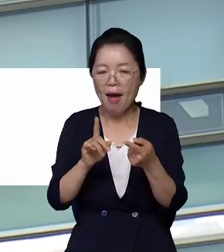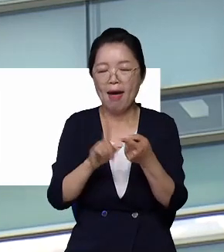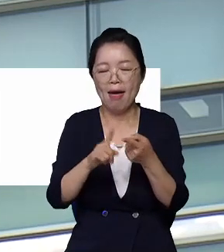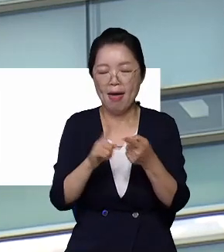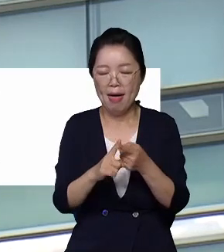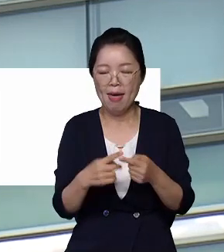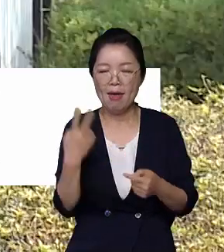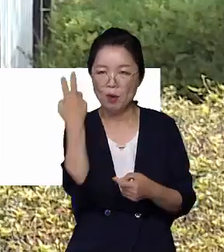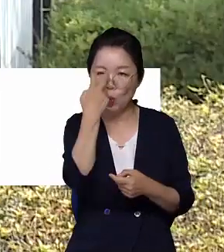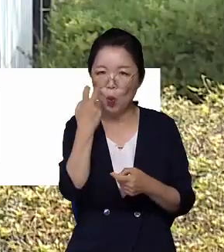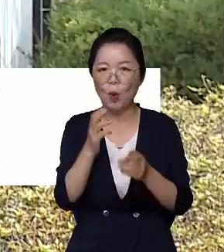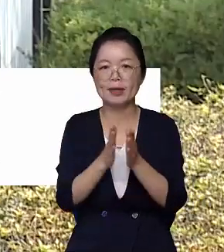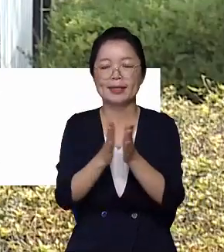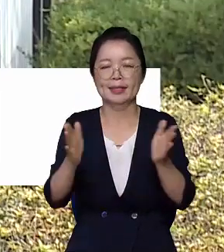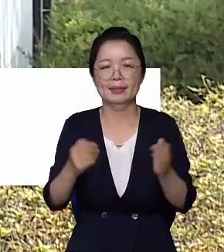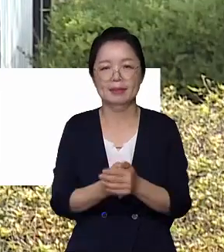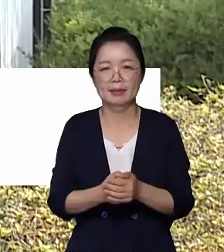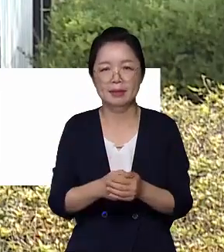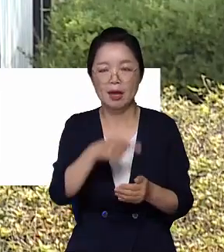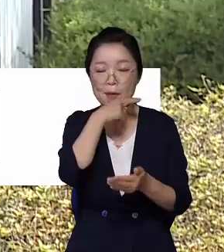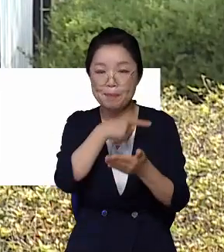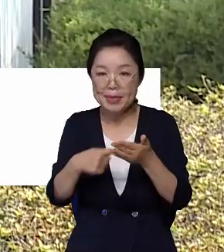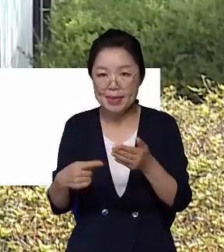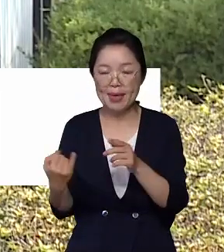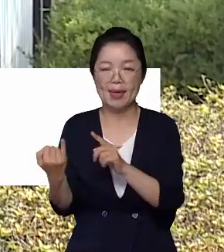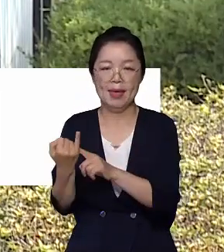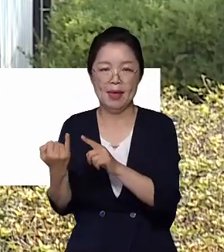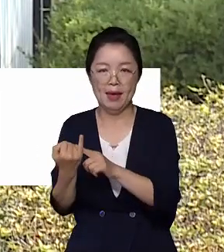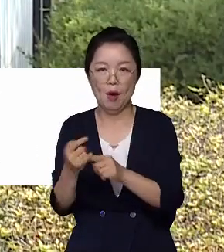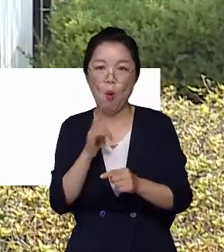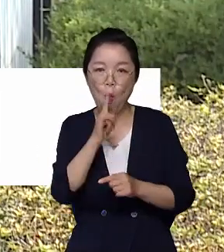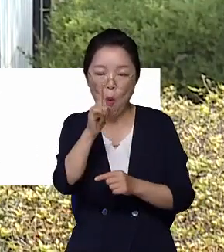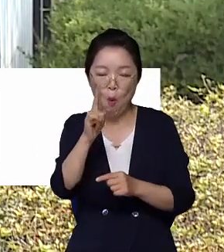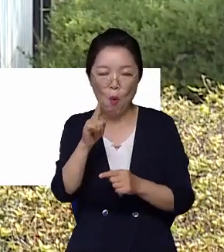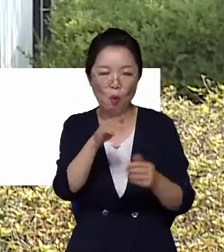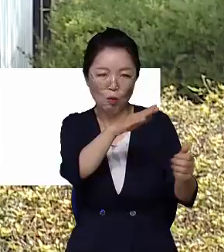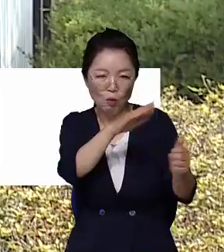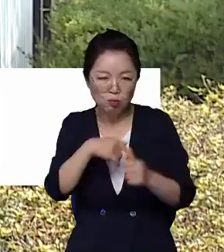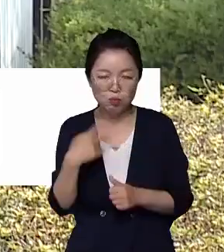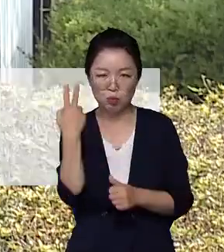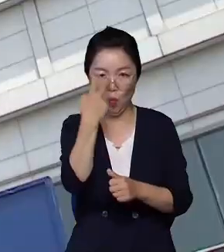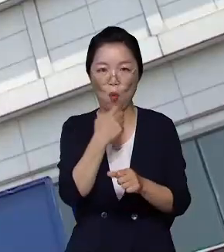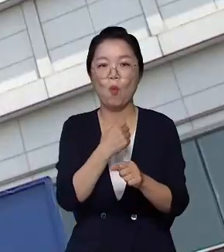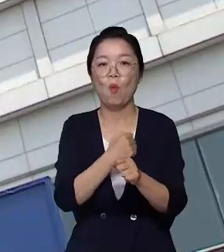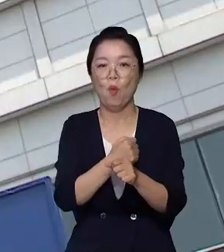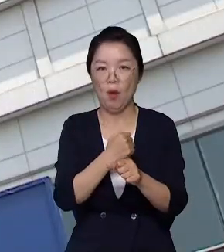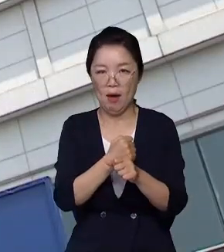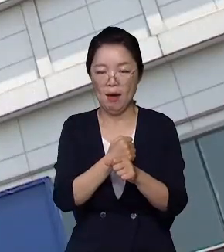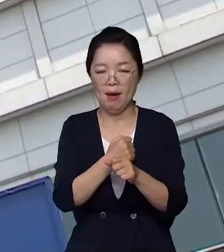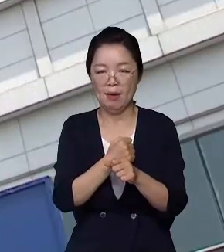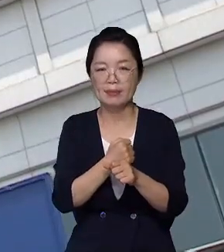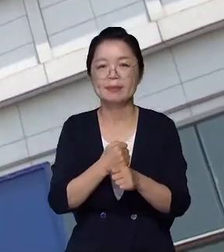밝혔습니다. 경찰은 피해 여성을 상대로 고소인 조사를 진행했으며 조만간 구청장을